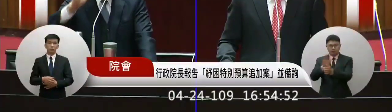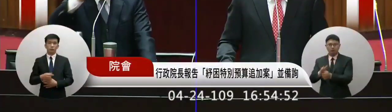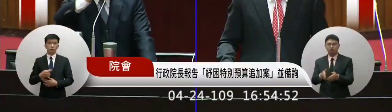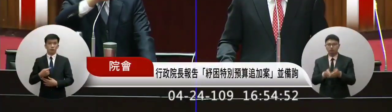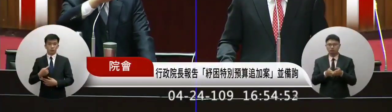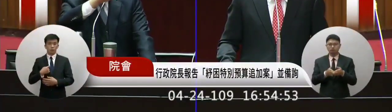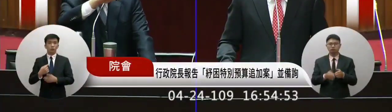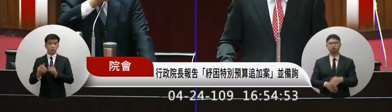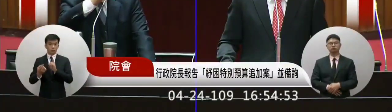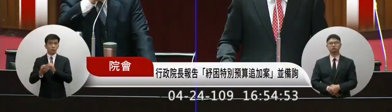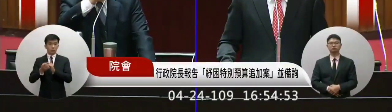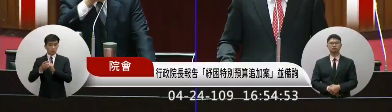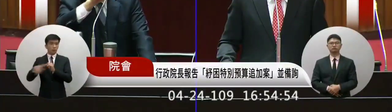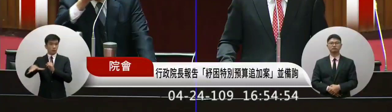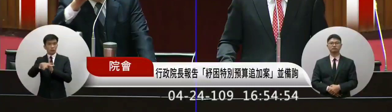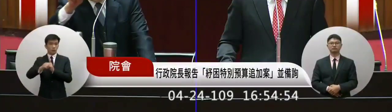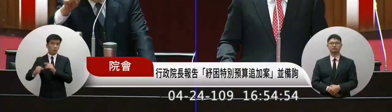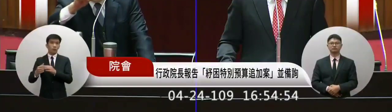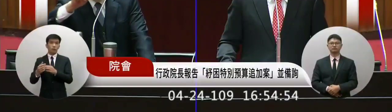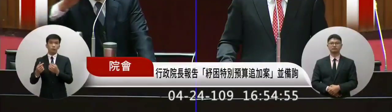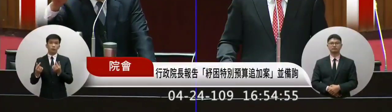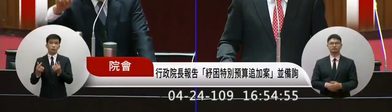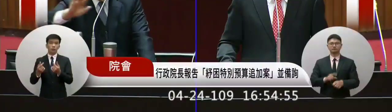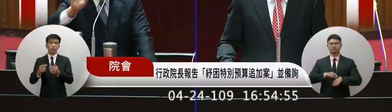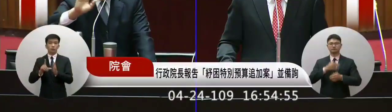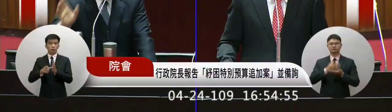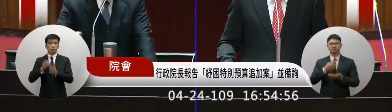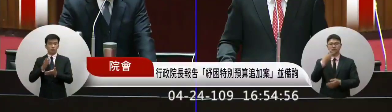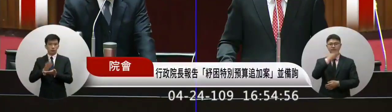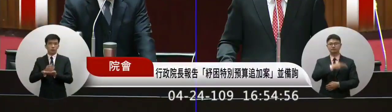整个其实不能用说啊两千。